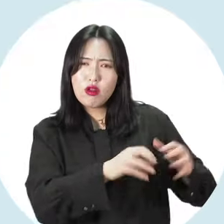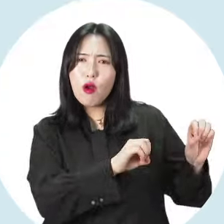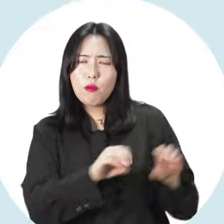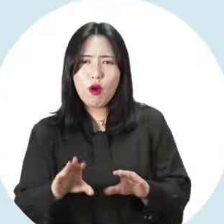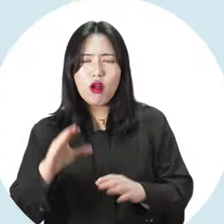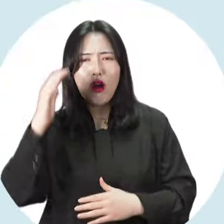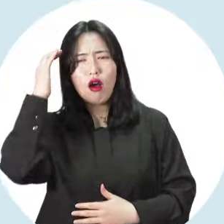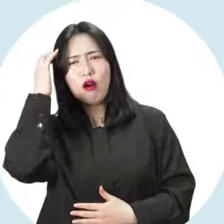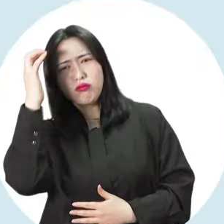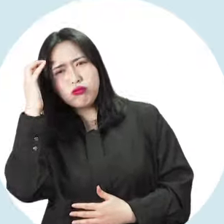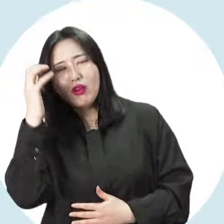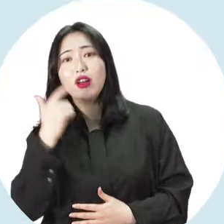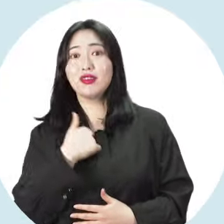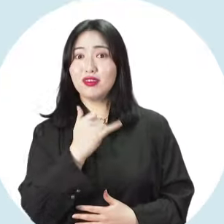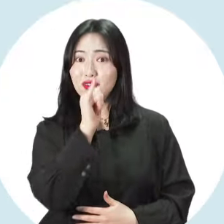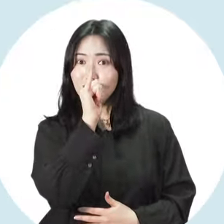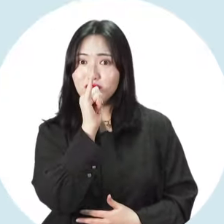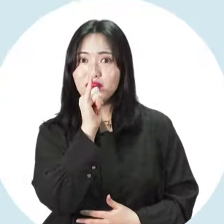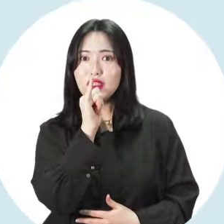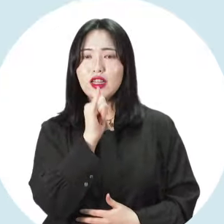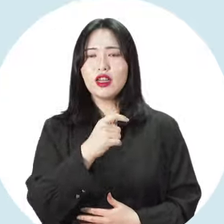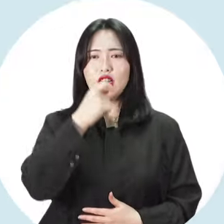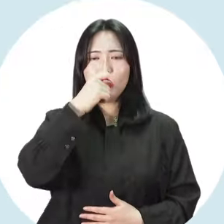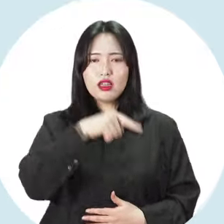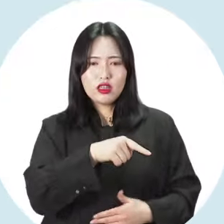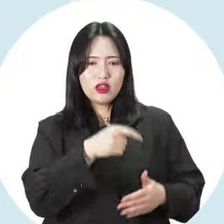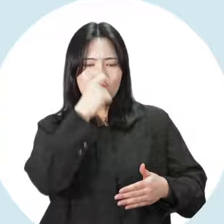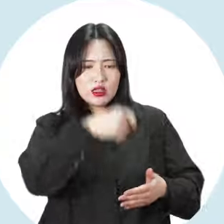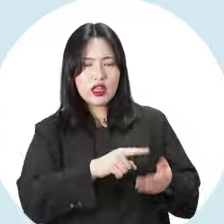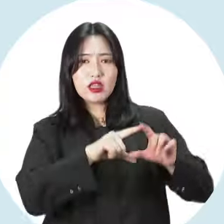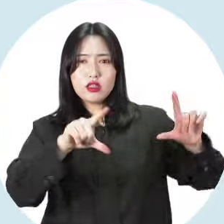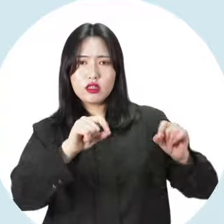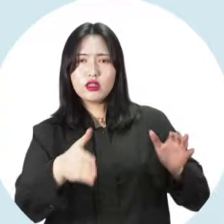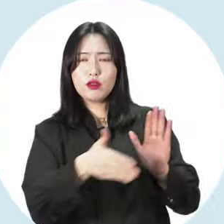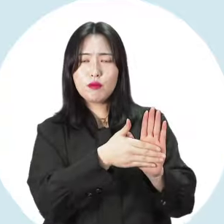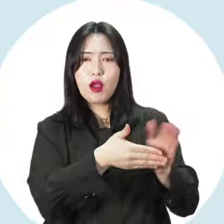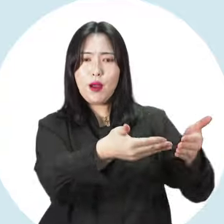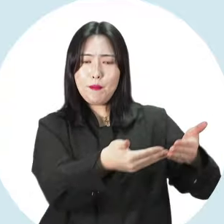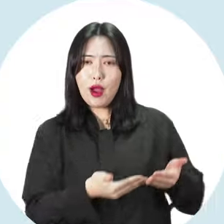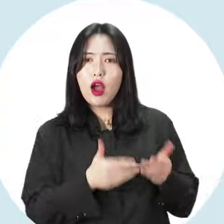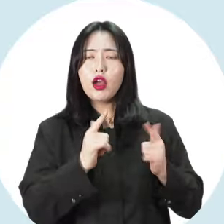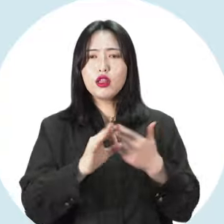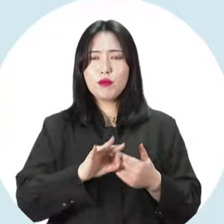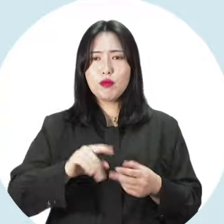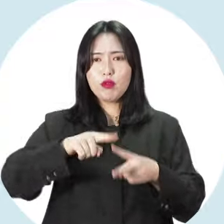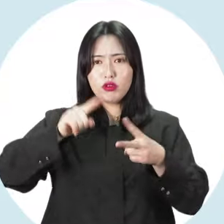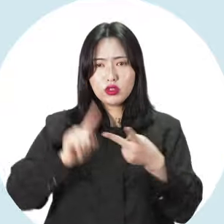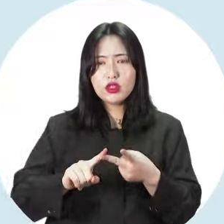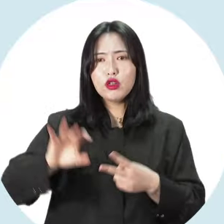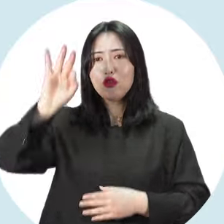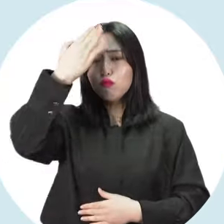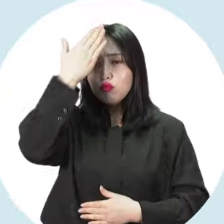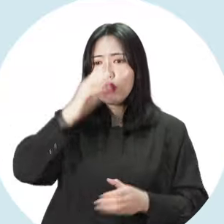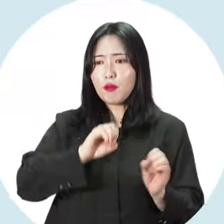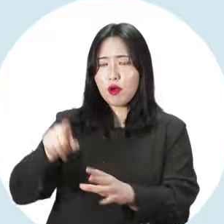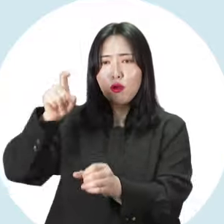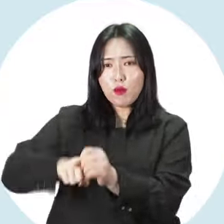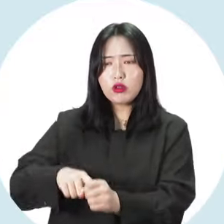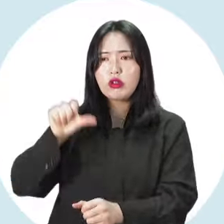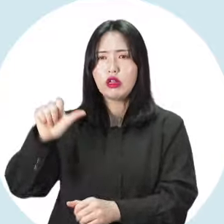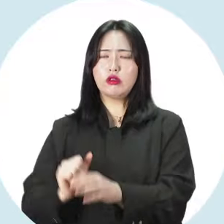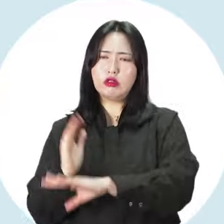버리기 난감하신 적 없으세요? 스티커를 발부받거나 무상배출하려면 5개 이상 모아야